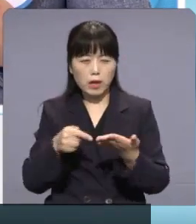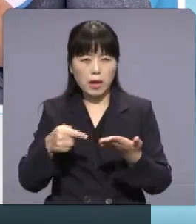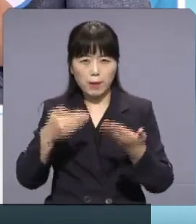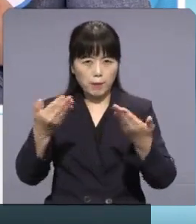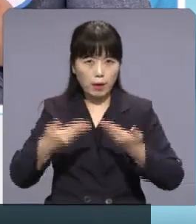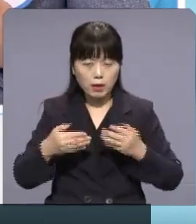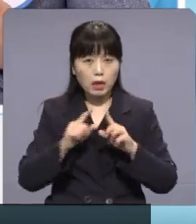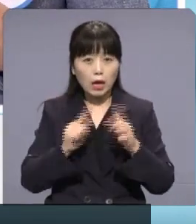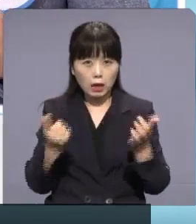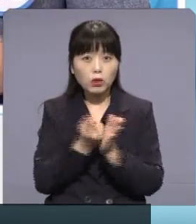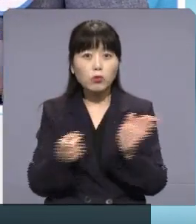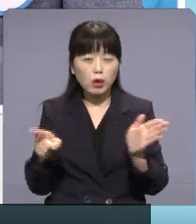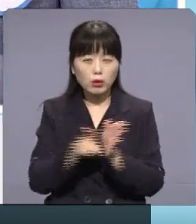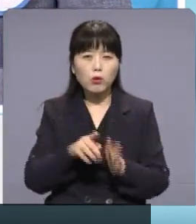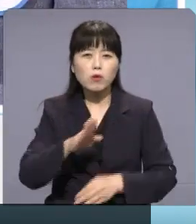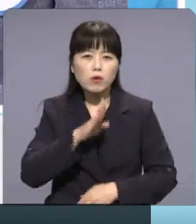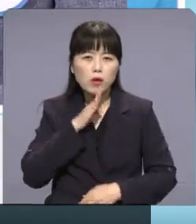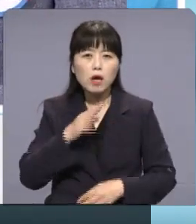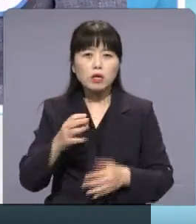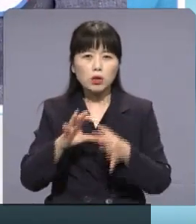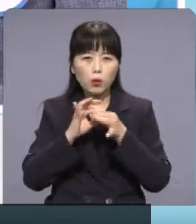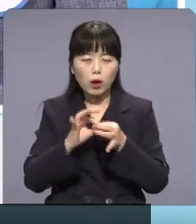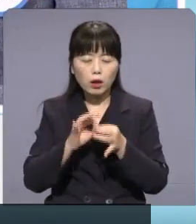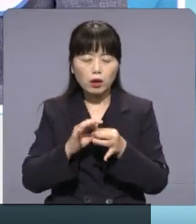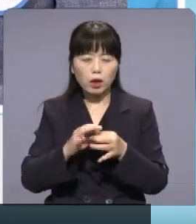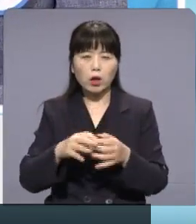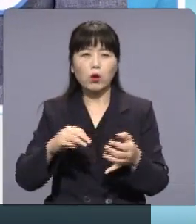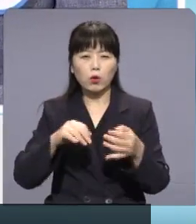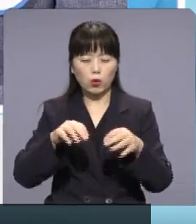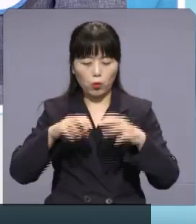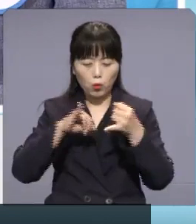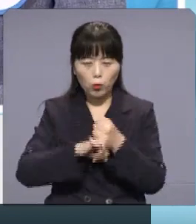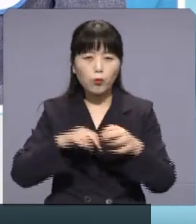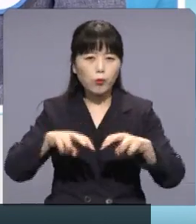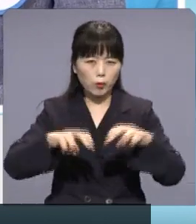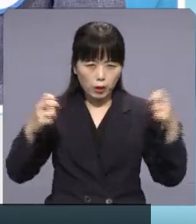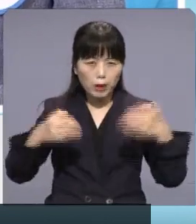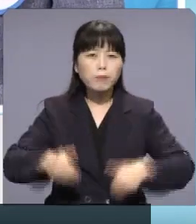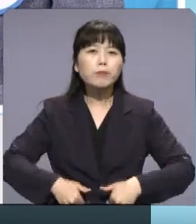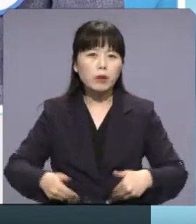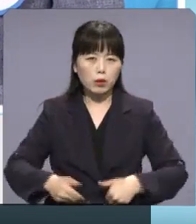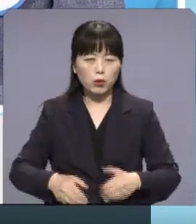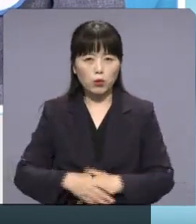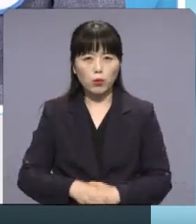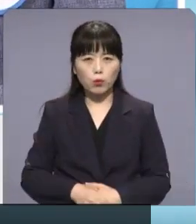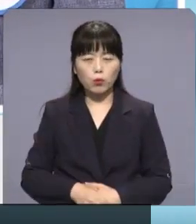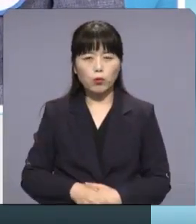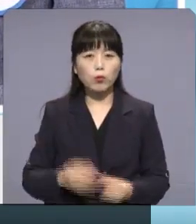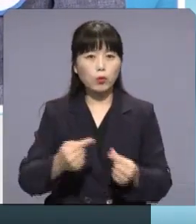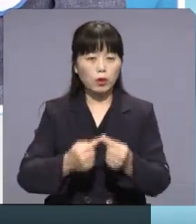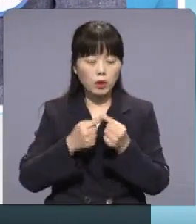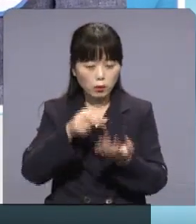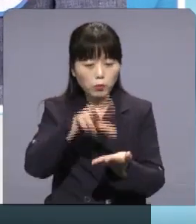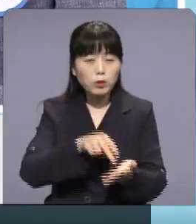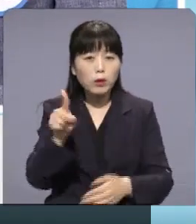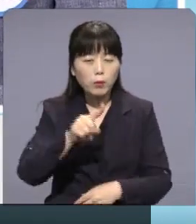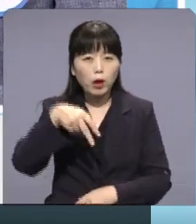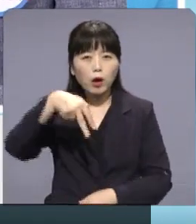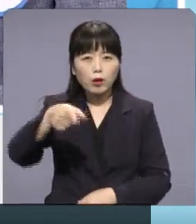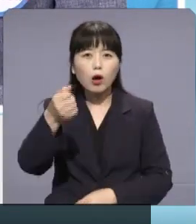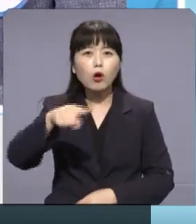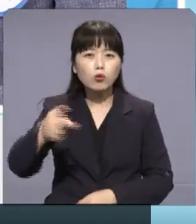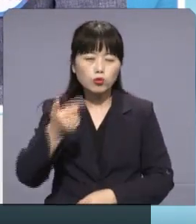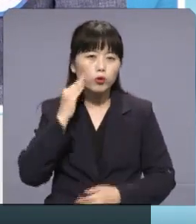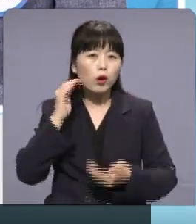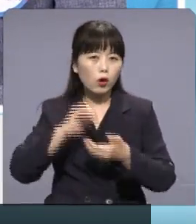위해서라도 어떤 사실관계를 제대로 밝힐 수밖에 없다. 네. 그래서 일단은 제일 타켓은 당시에 서훈